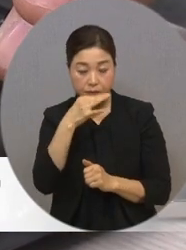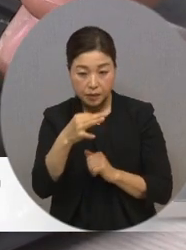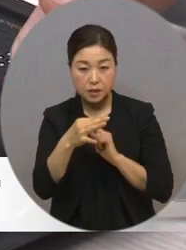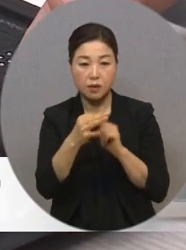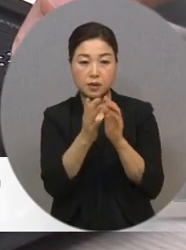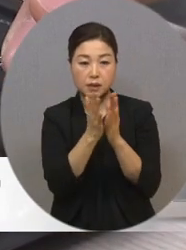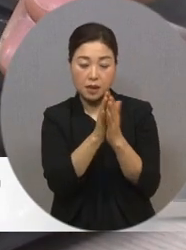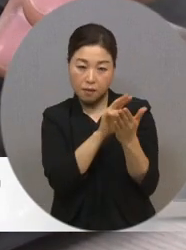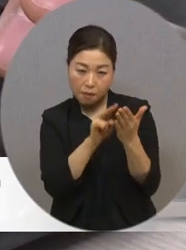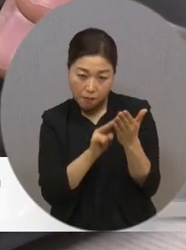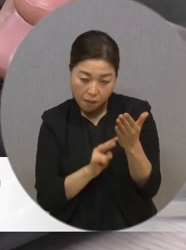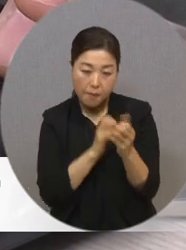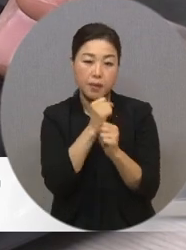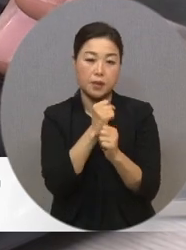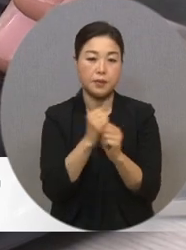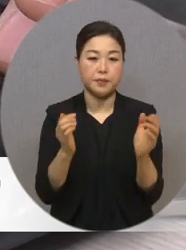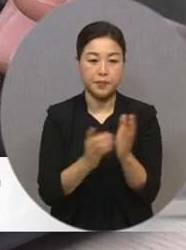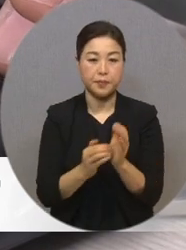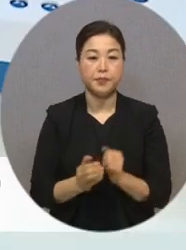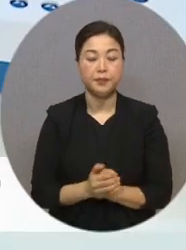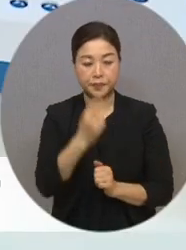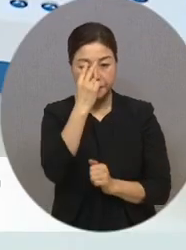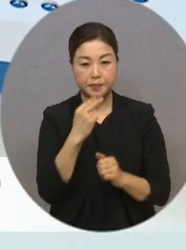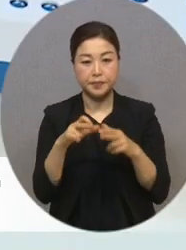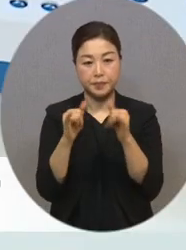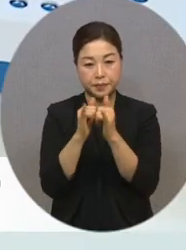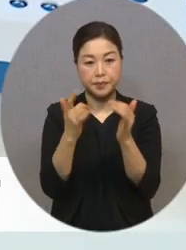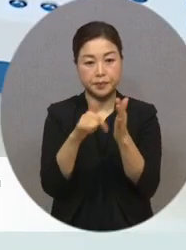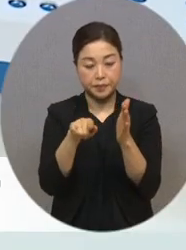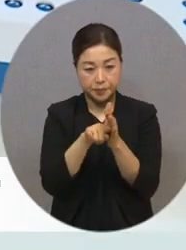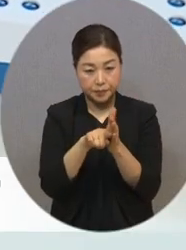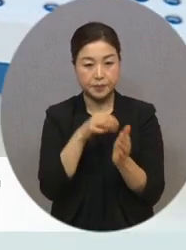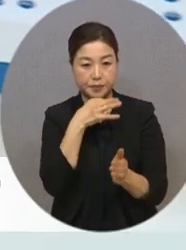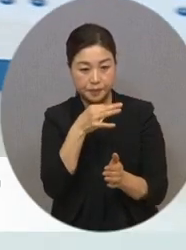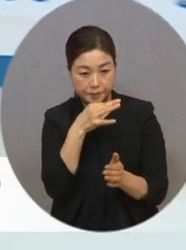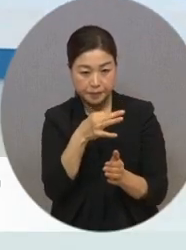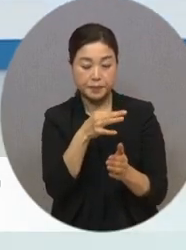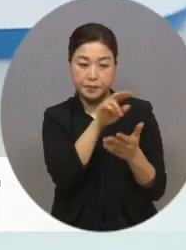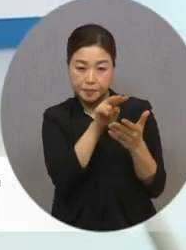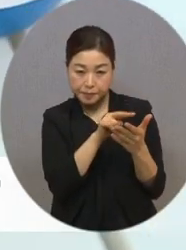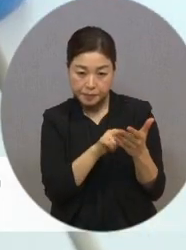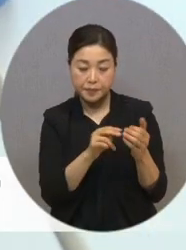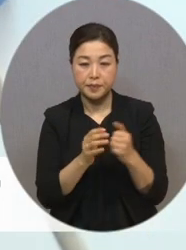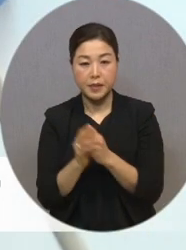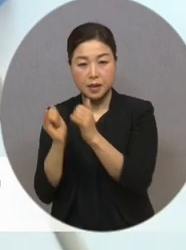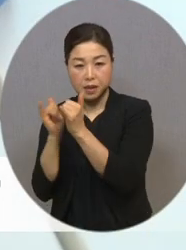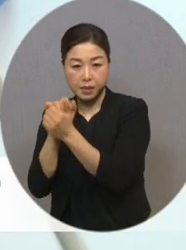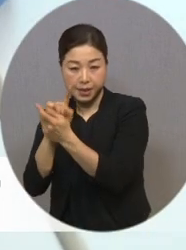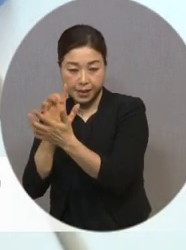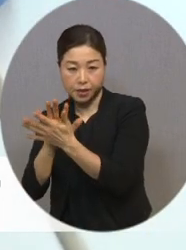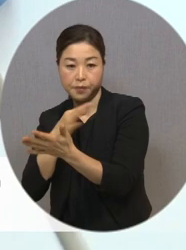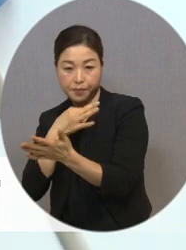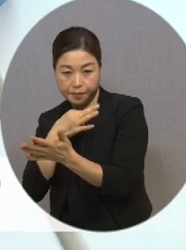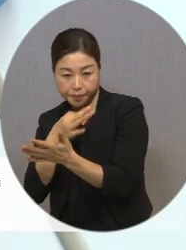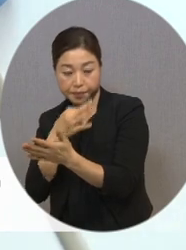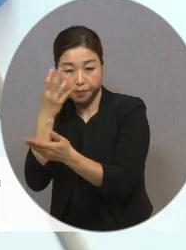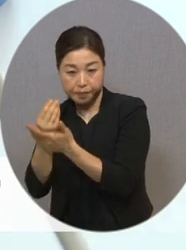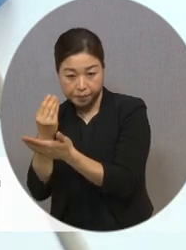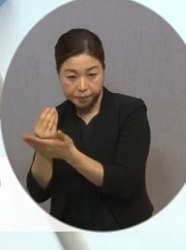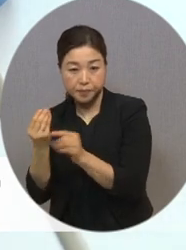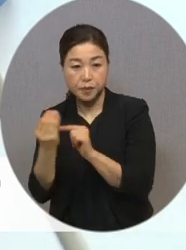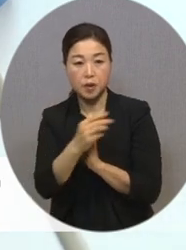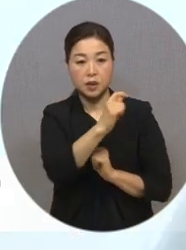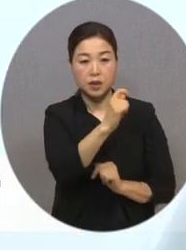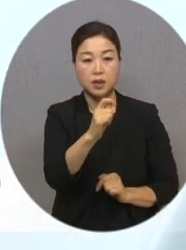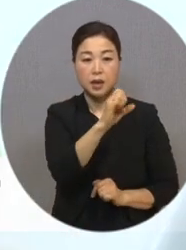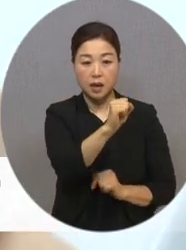도서를 제작했습니다 그동안 시각 장애인을 위한 음성 도서는 낭독자가 녹음하는 녹음 도서와 TTS 보이스를